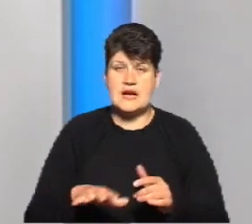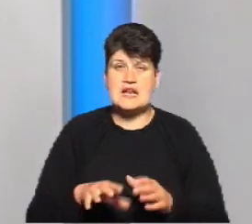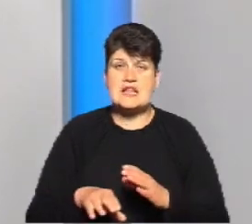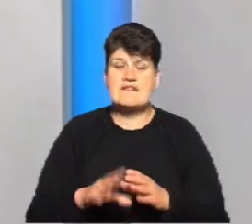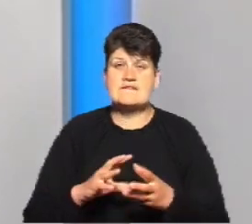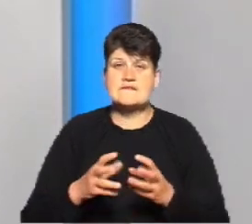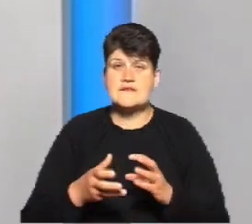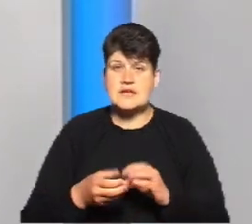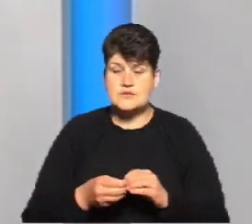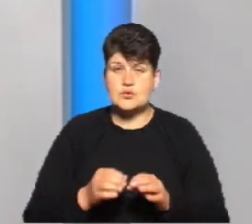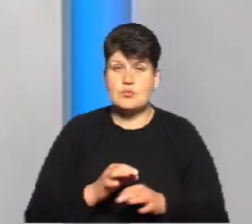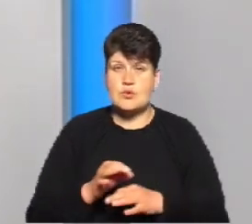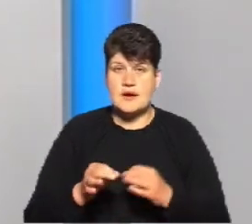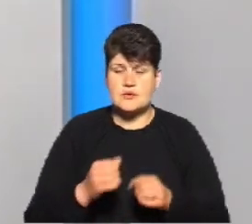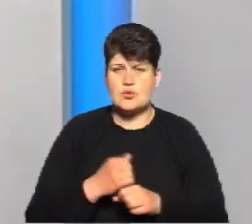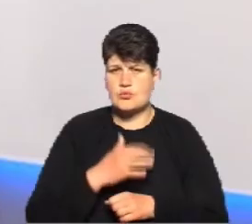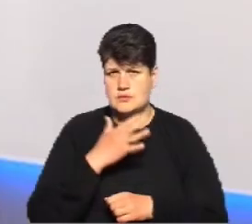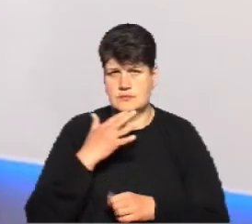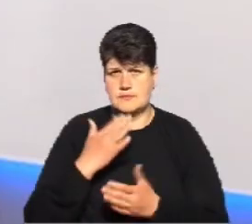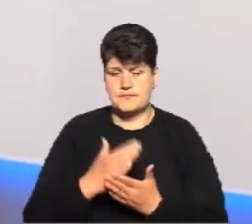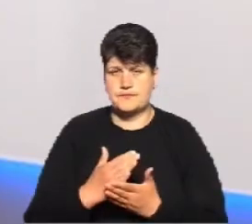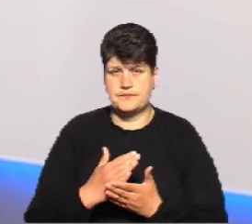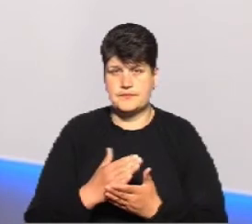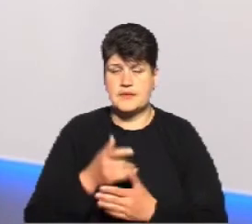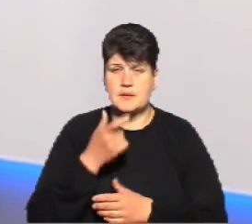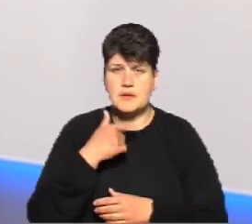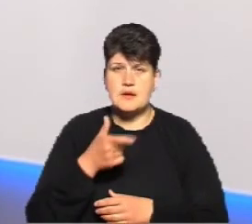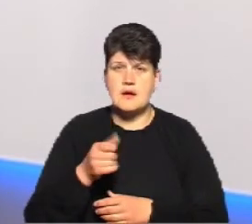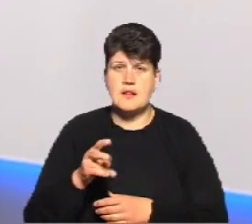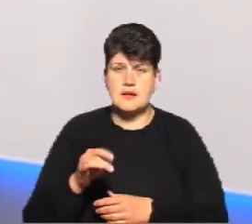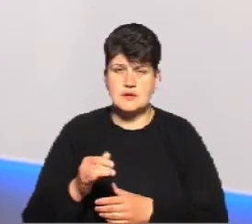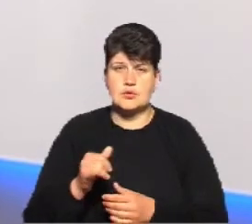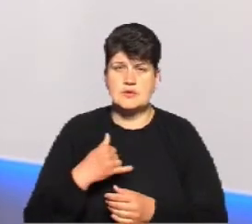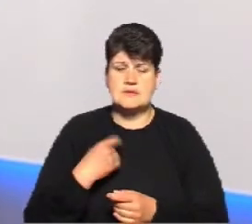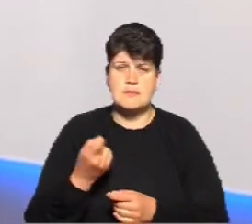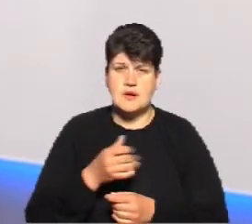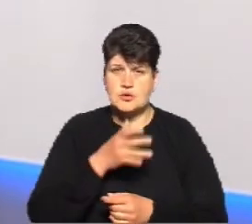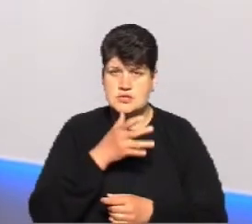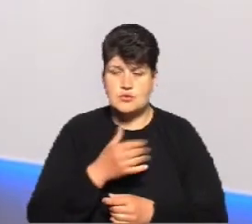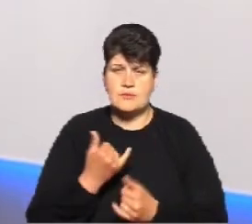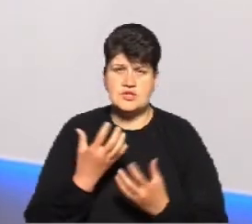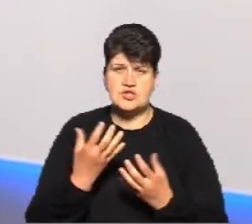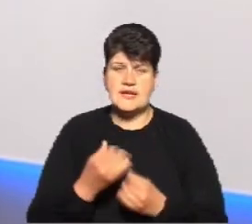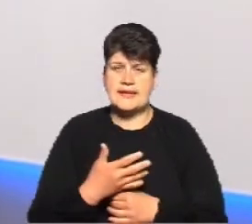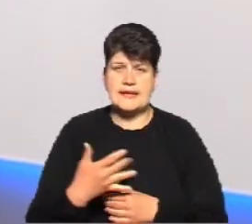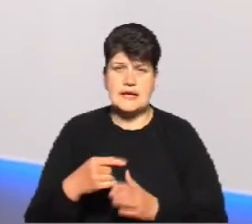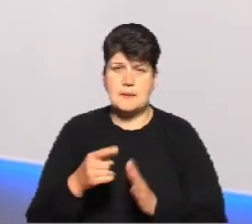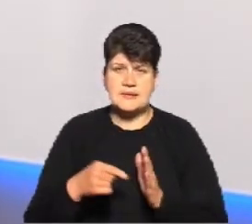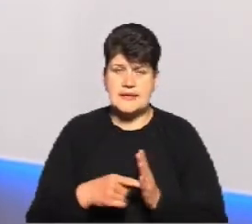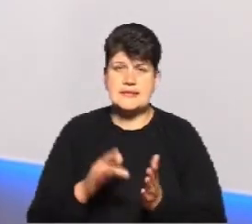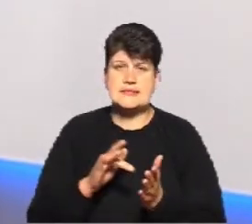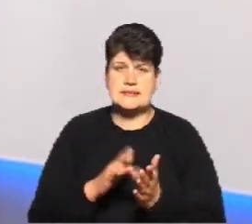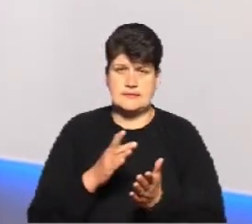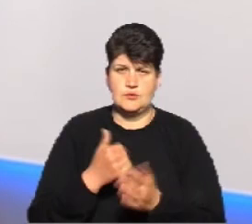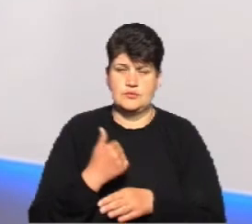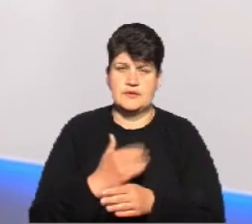Тобто роботи ще є досить таки багато. Угу. Пані Галино, мені підказують, що в нас зовсім обмаль часу. У мене ще кілька запитань таких центральних є. На території